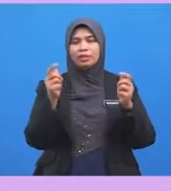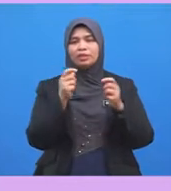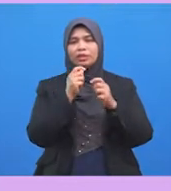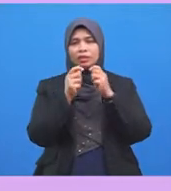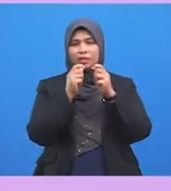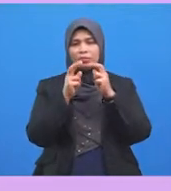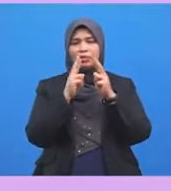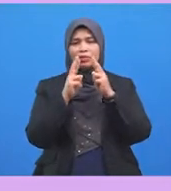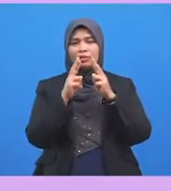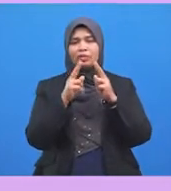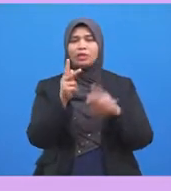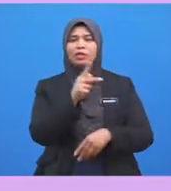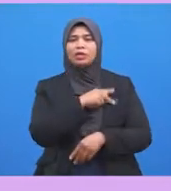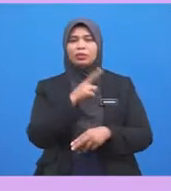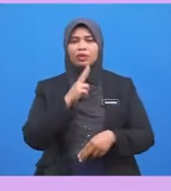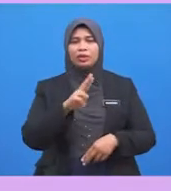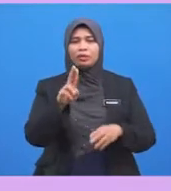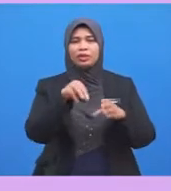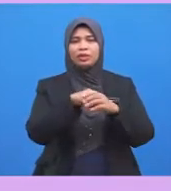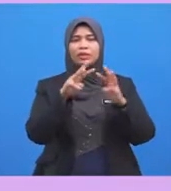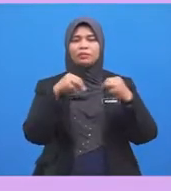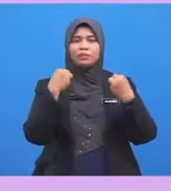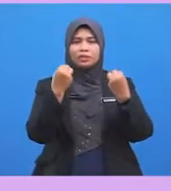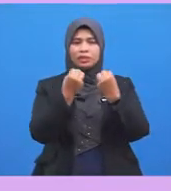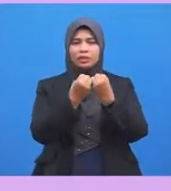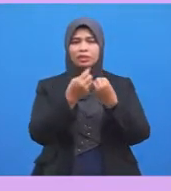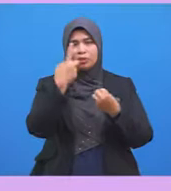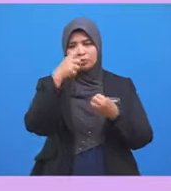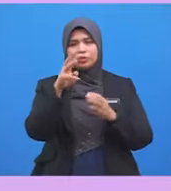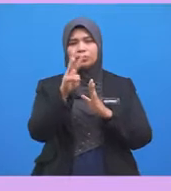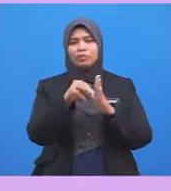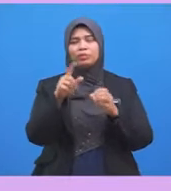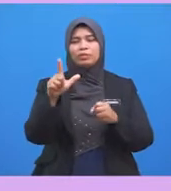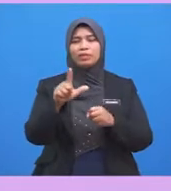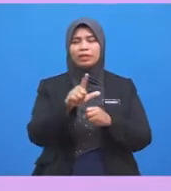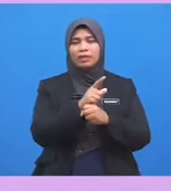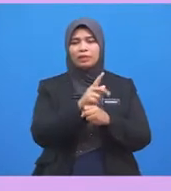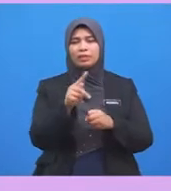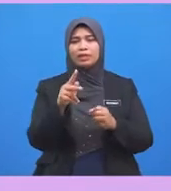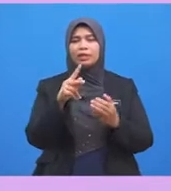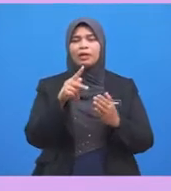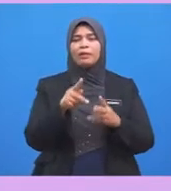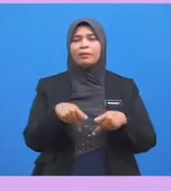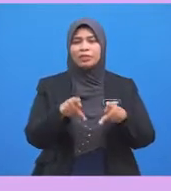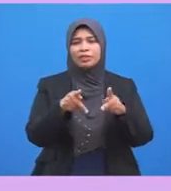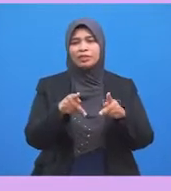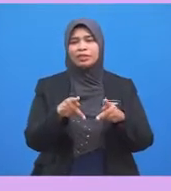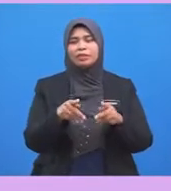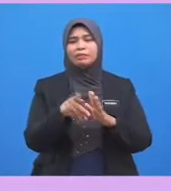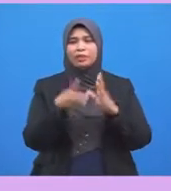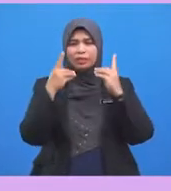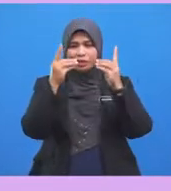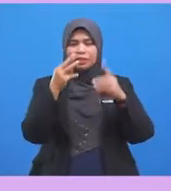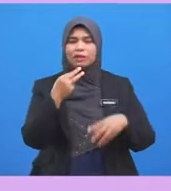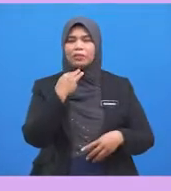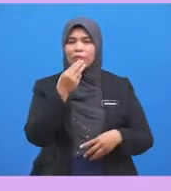ramah ketua agama dalam masyarakat setempat kamu untuk melengkapkan projek